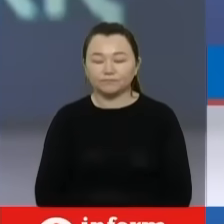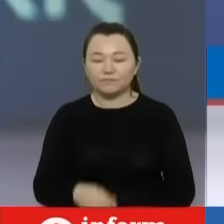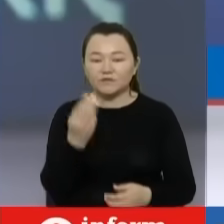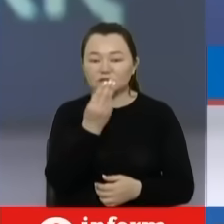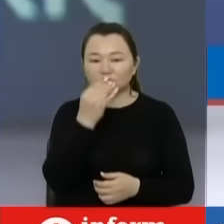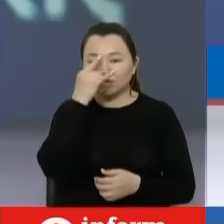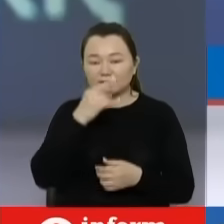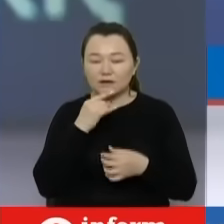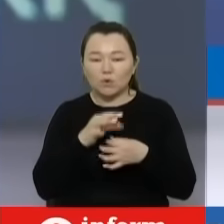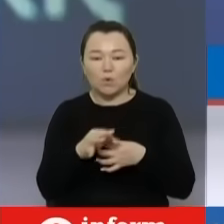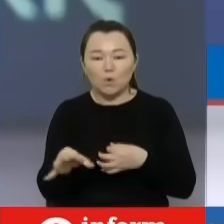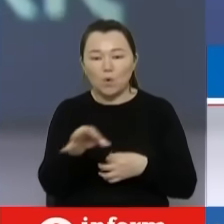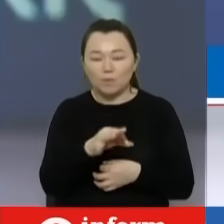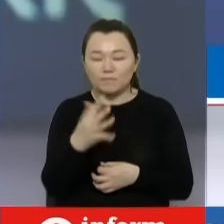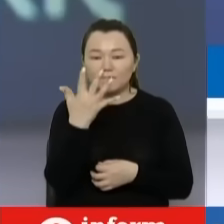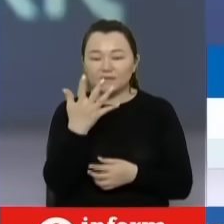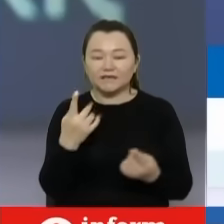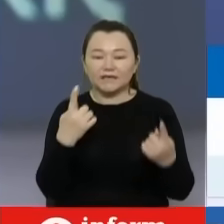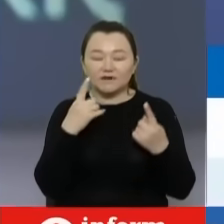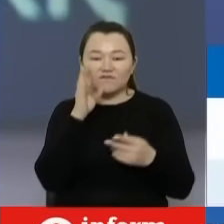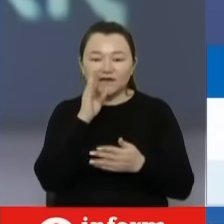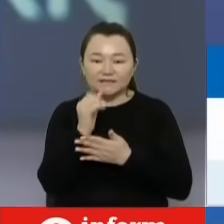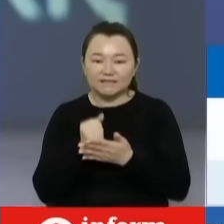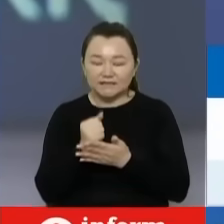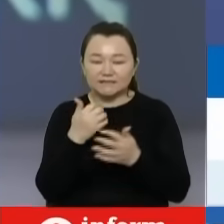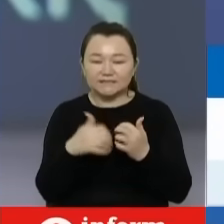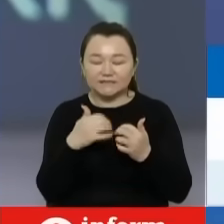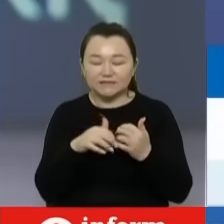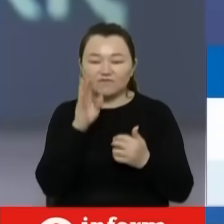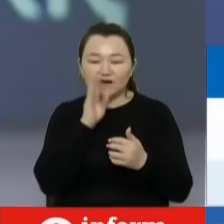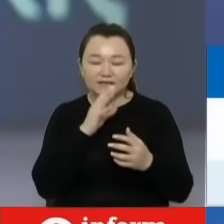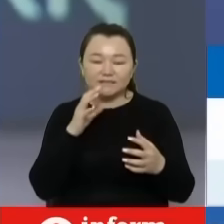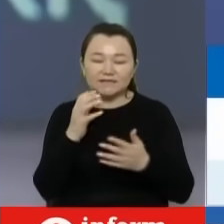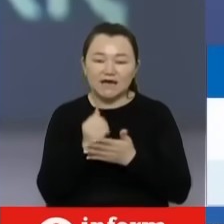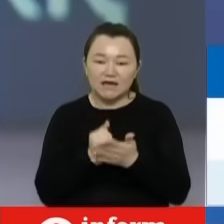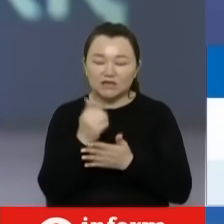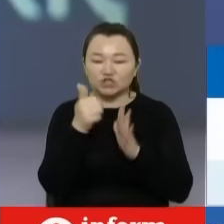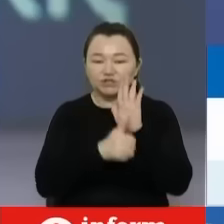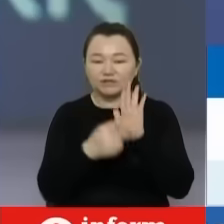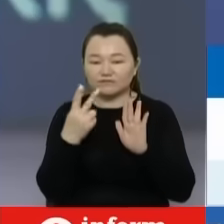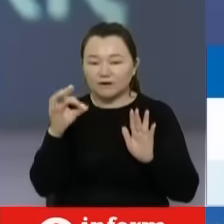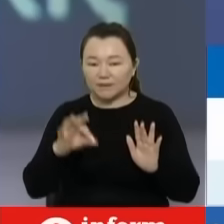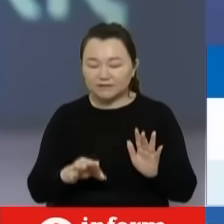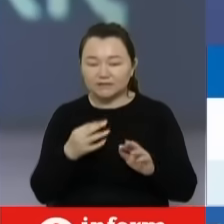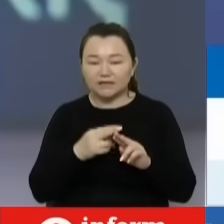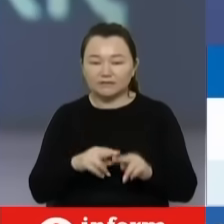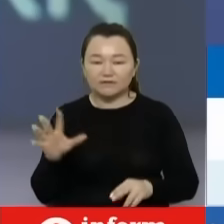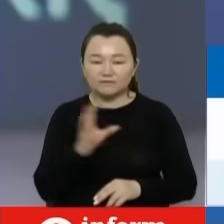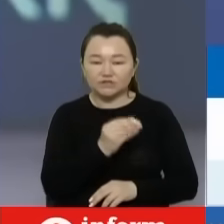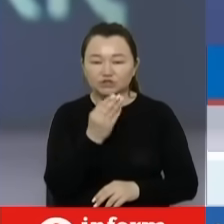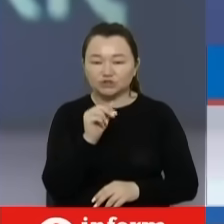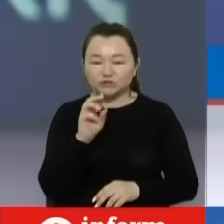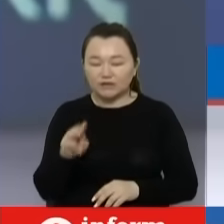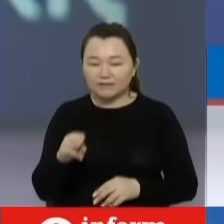Шығыс Қазақстан облысындағы 5 ірі су қоймасының орташа су жинау көрсеткіші 62% құрады. Олардың барлығы